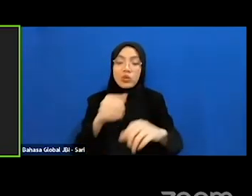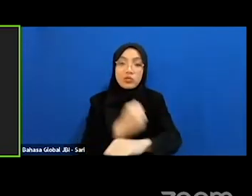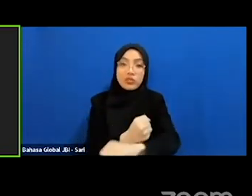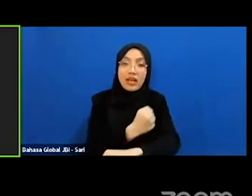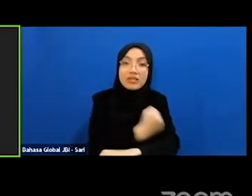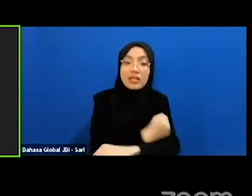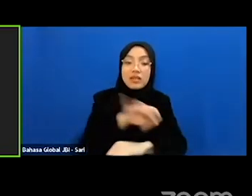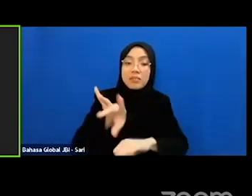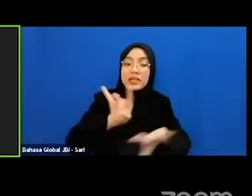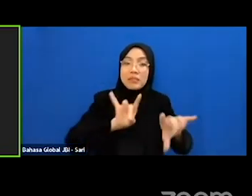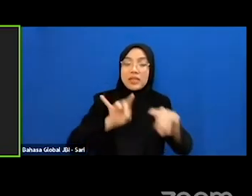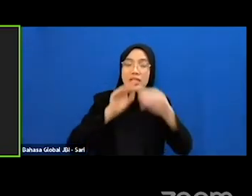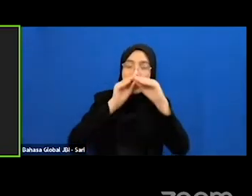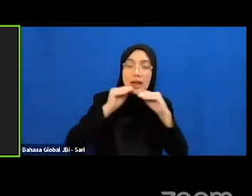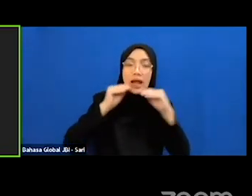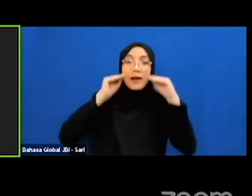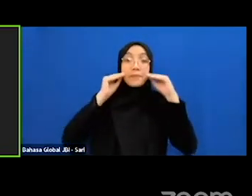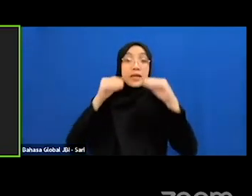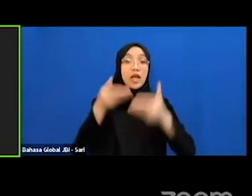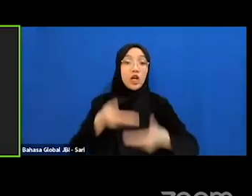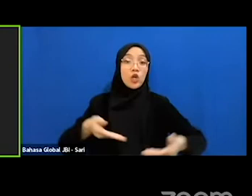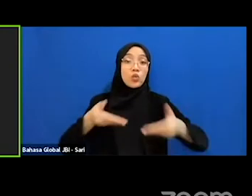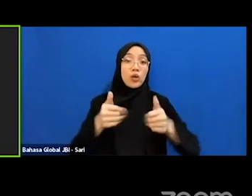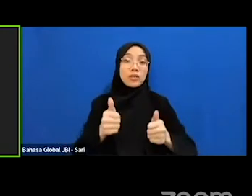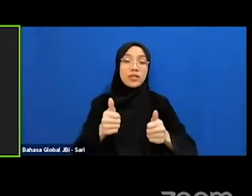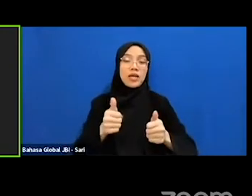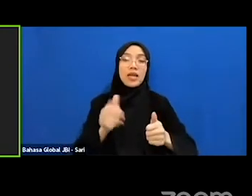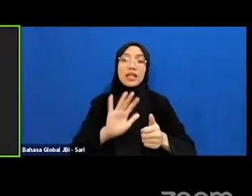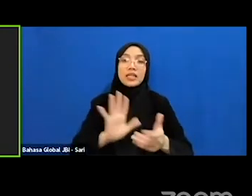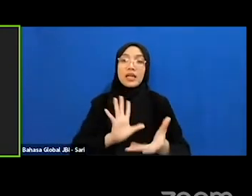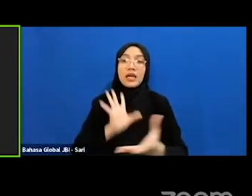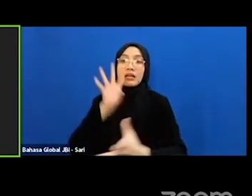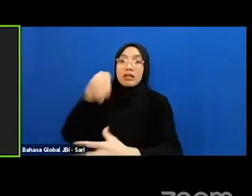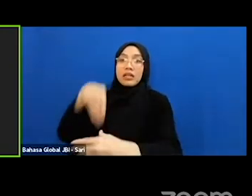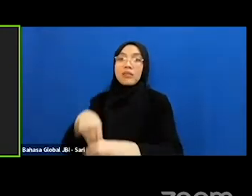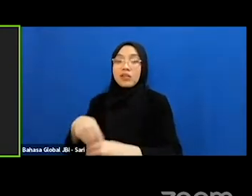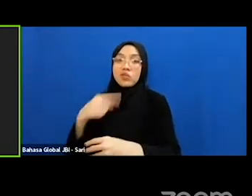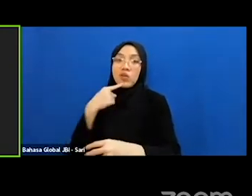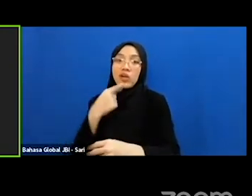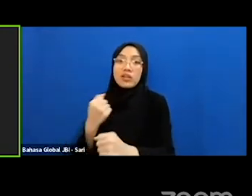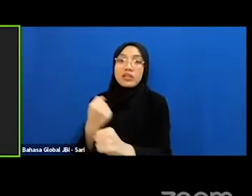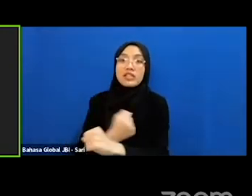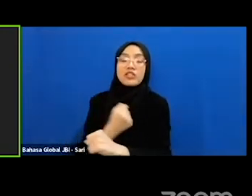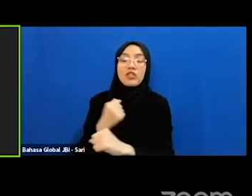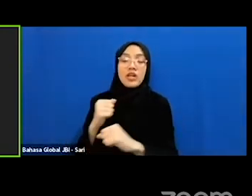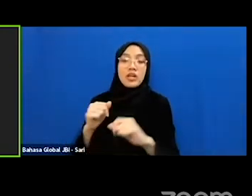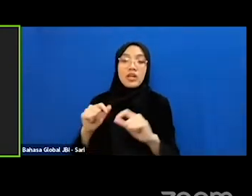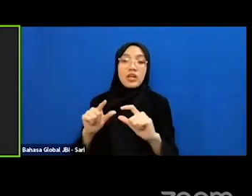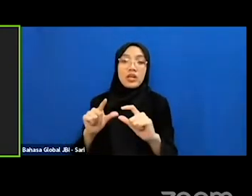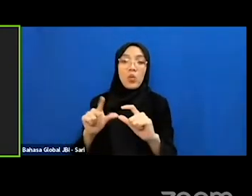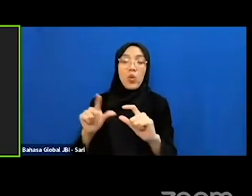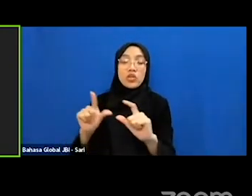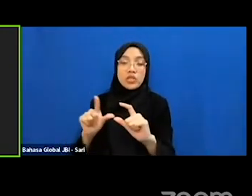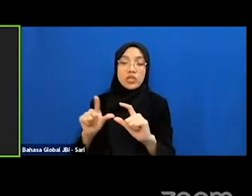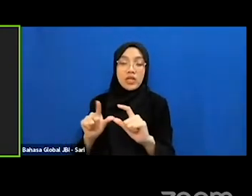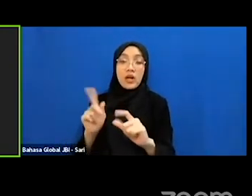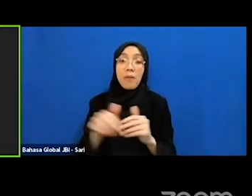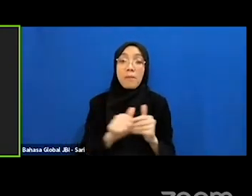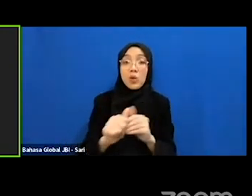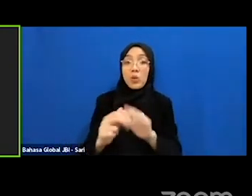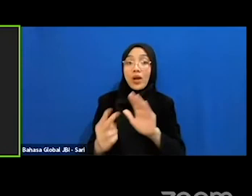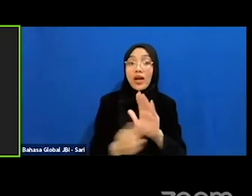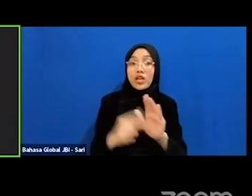yang ramah lingkungan dan dia tidak terjebak oleh gedung using Shakira kalau ada sebuah panduan nasional